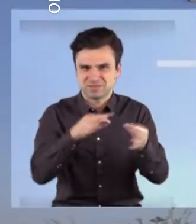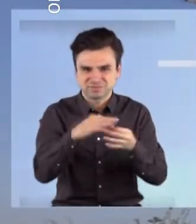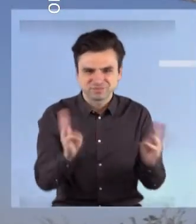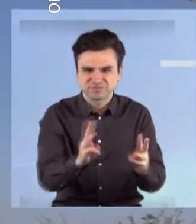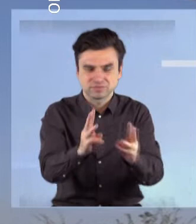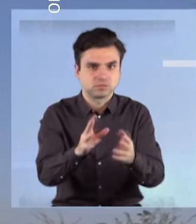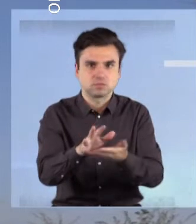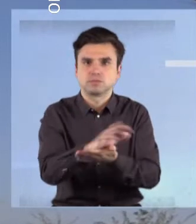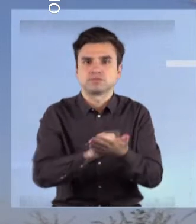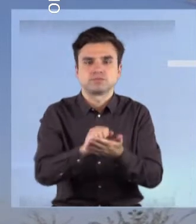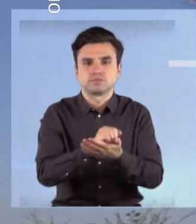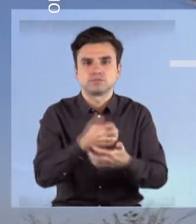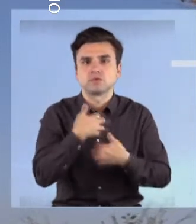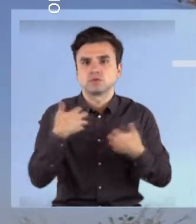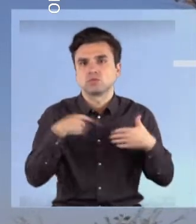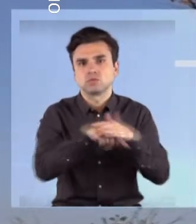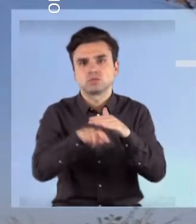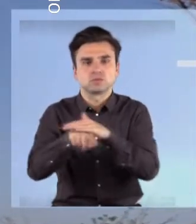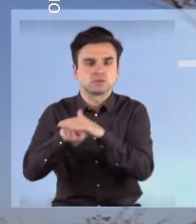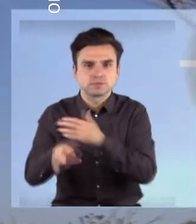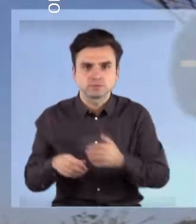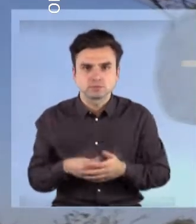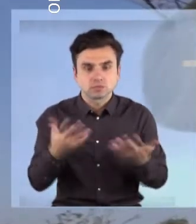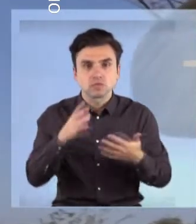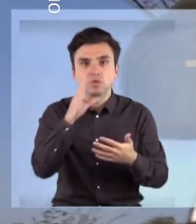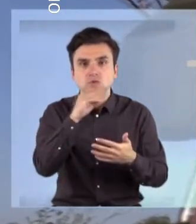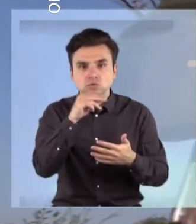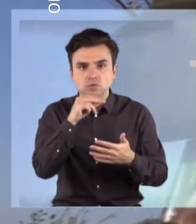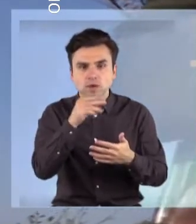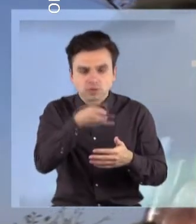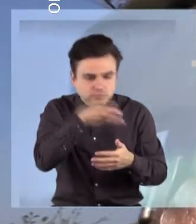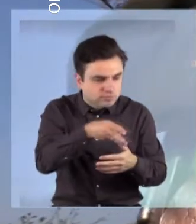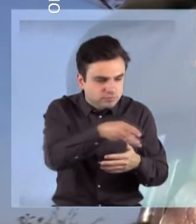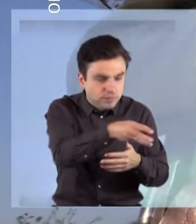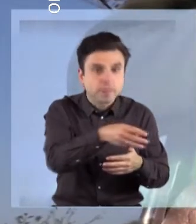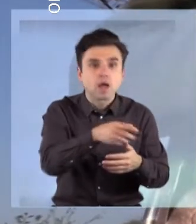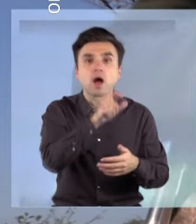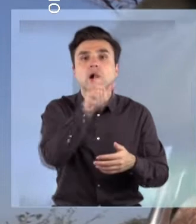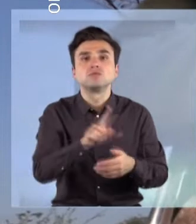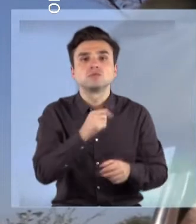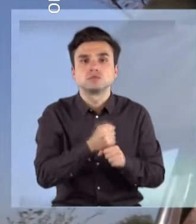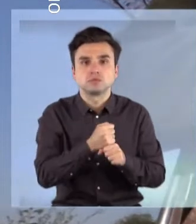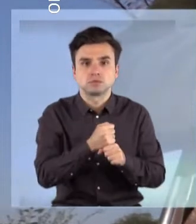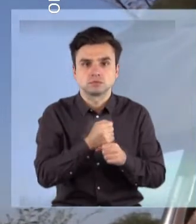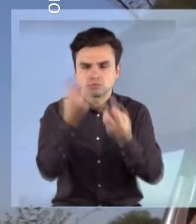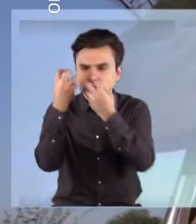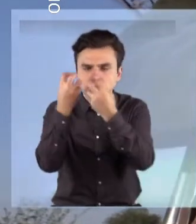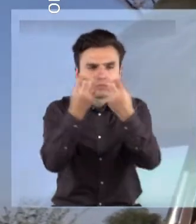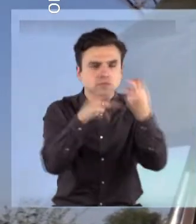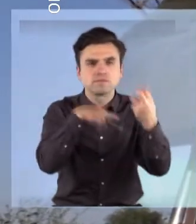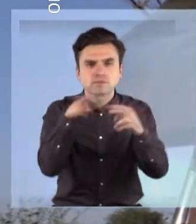яка дуже корисна. І людям її треба їсти, особливо, коли простудні